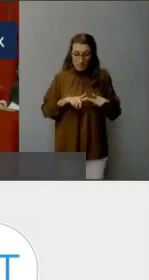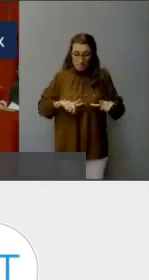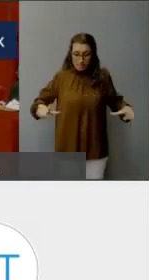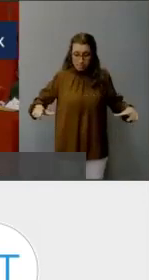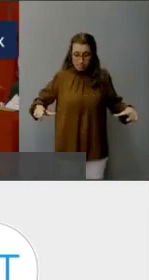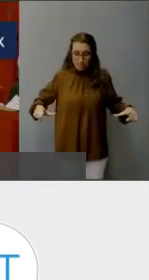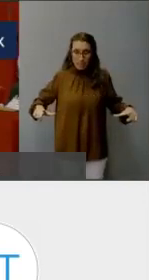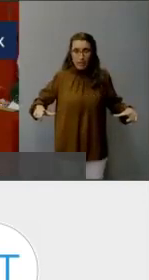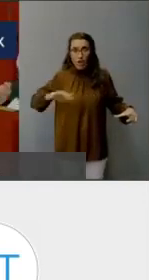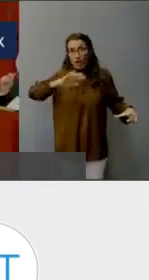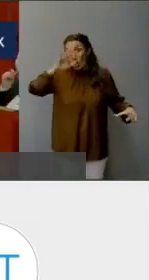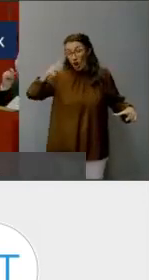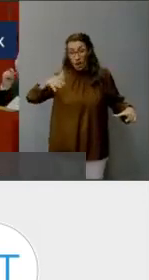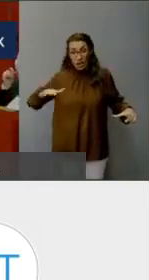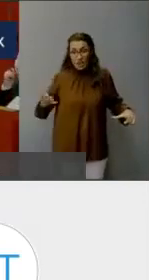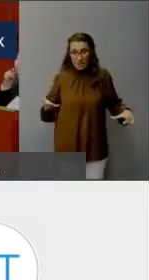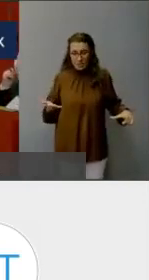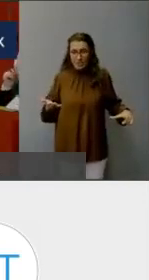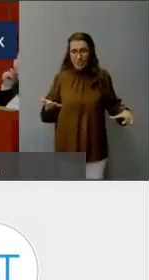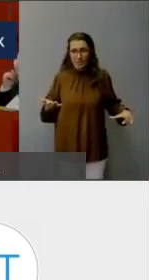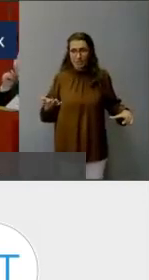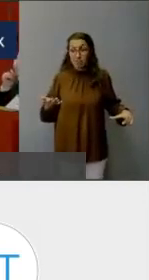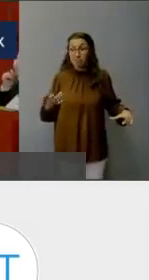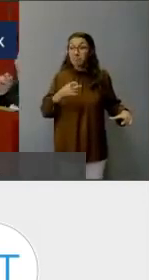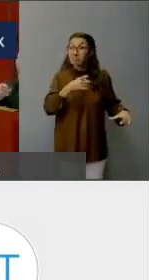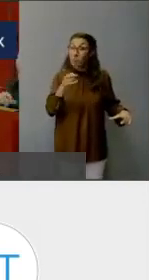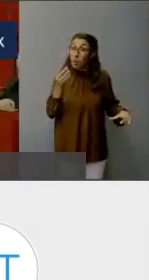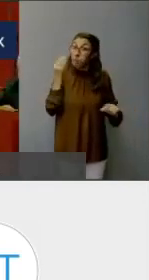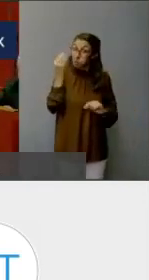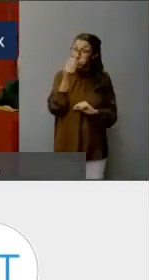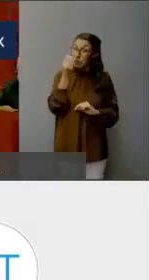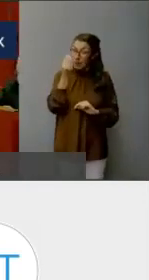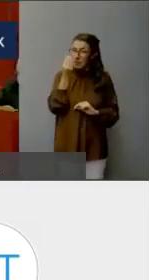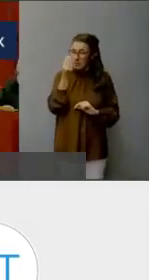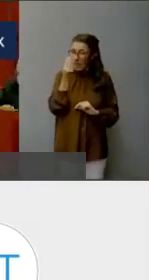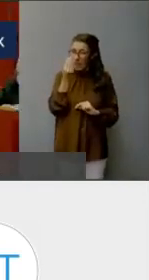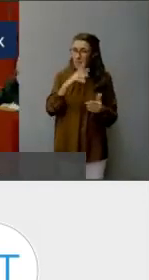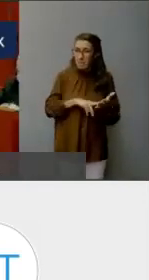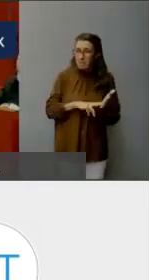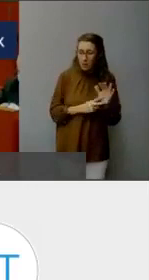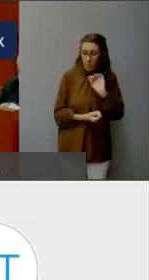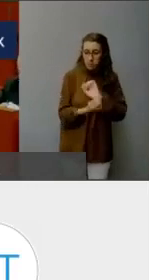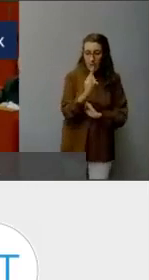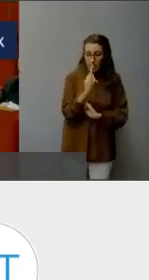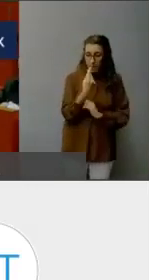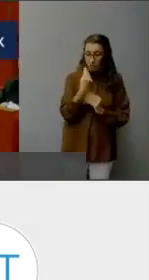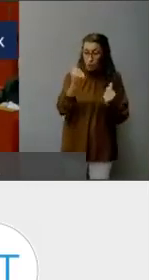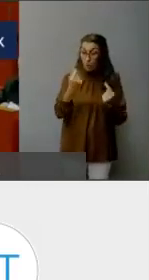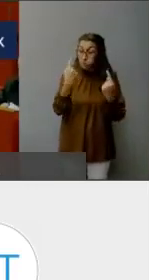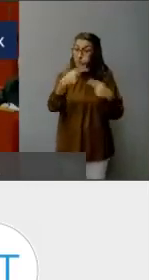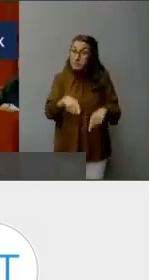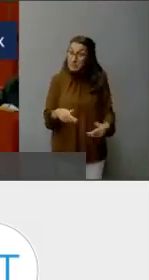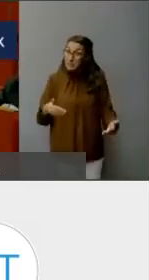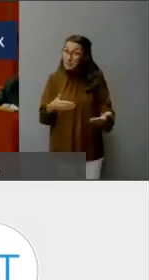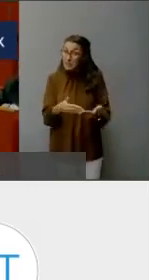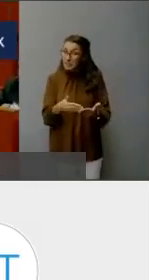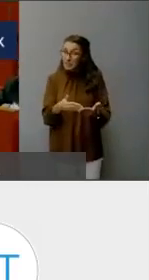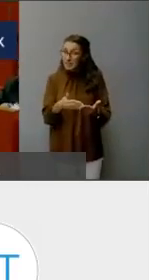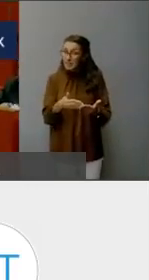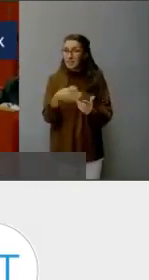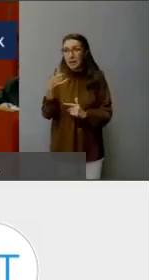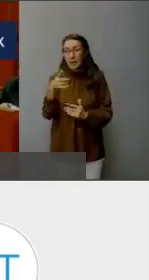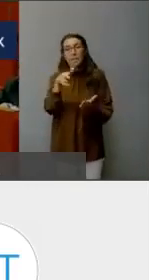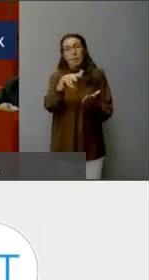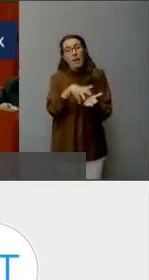collina del ponente genovese valutate voi se la ricetta coerente rispetto alle cose annunciate e promesse